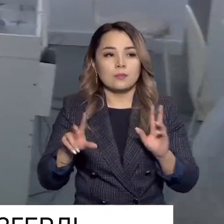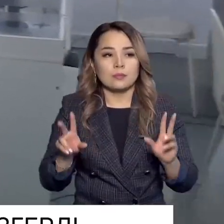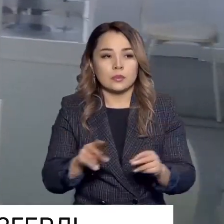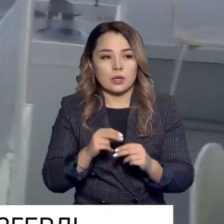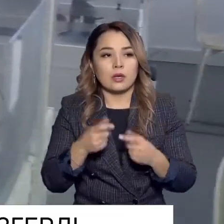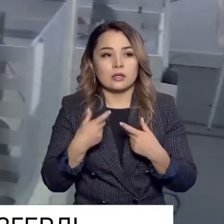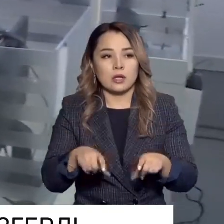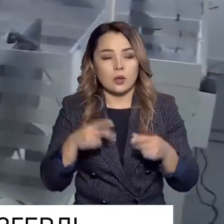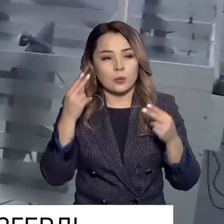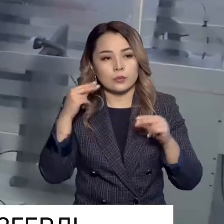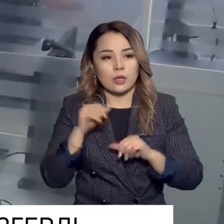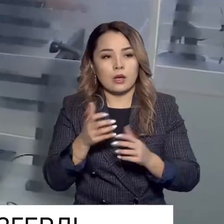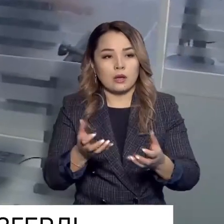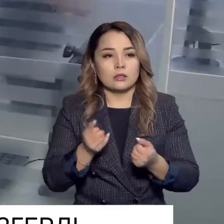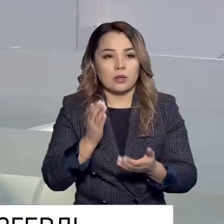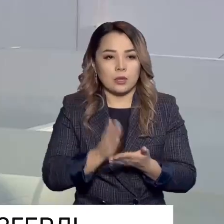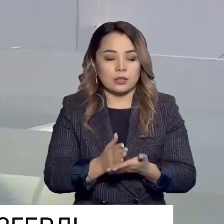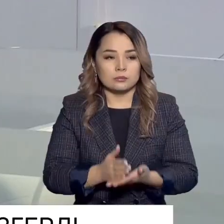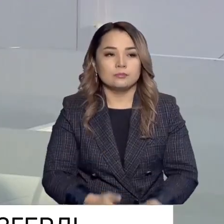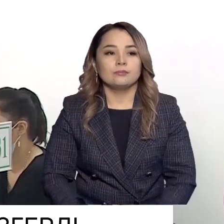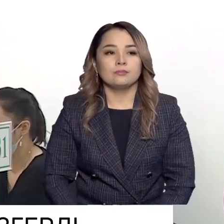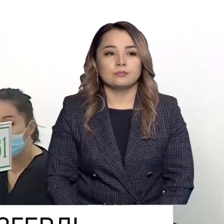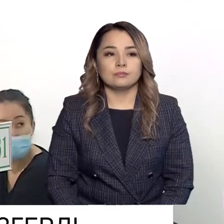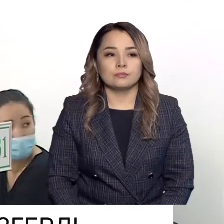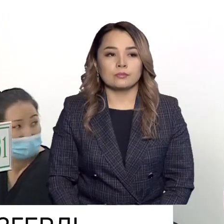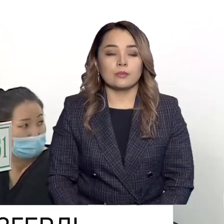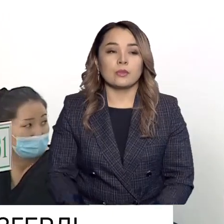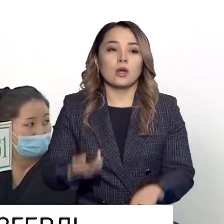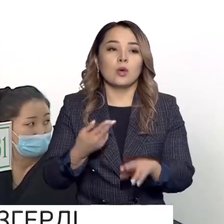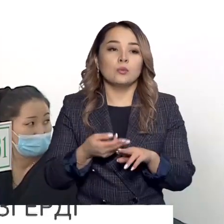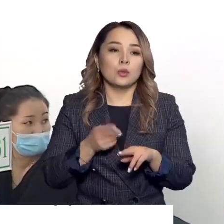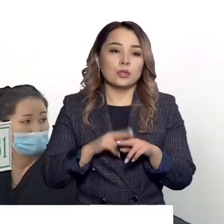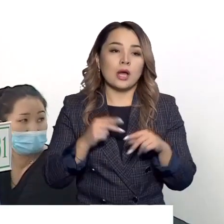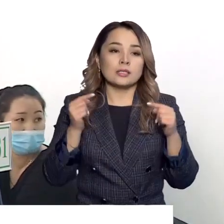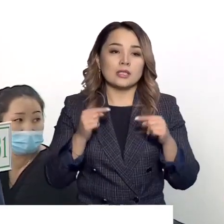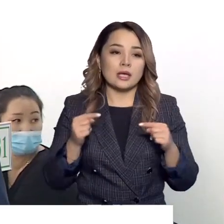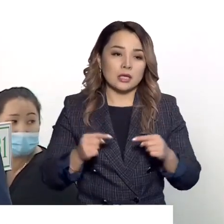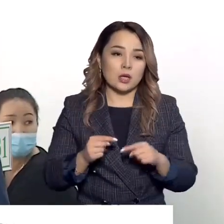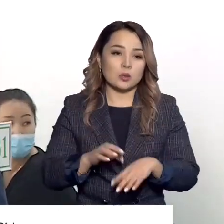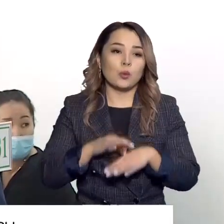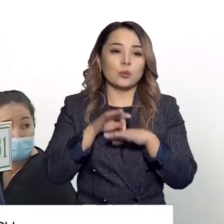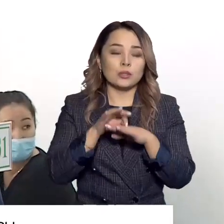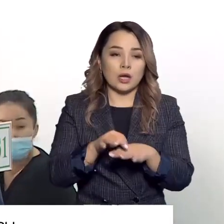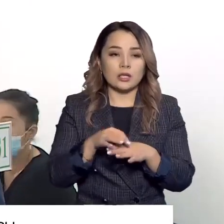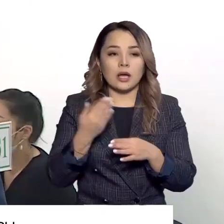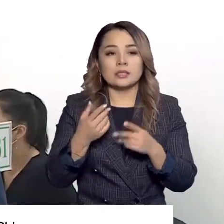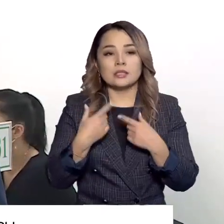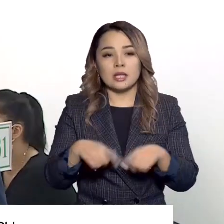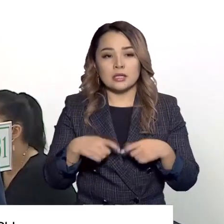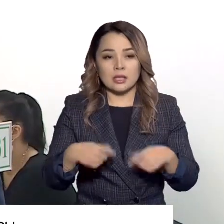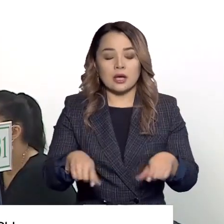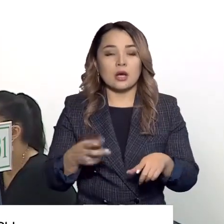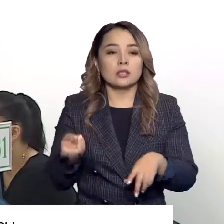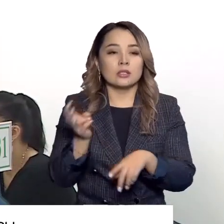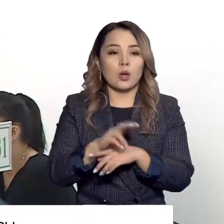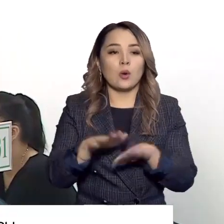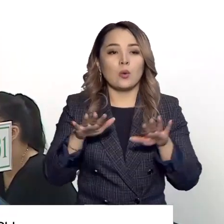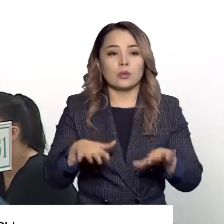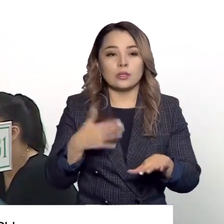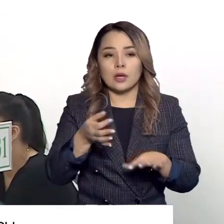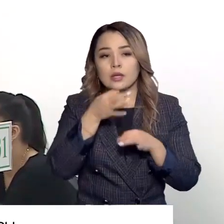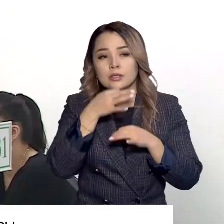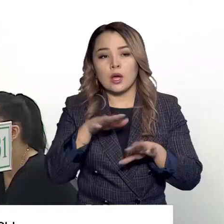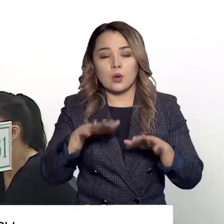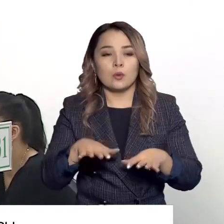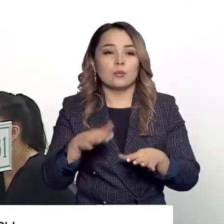өтіп жүргізуші куәлігін алды. Егер сол сәйкестендіруден өткен жағдайда тестілеу орнына барады, қалаған орнына